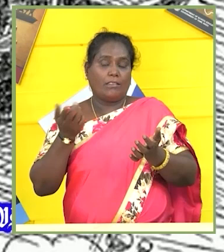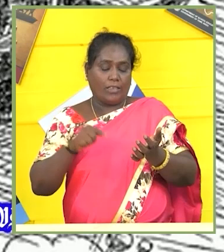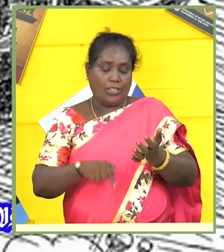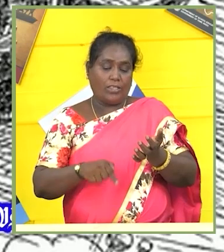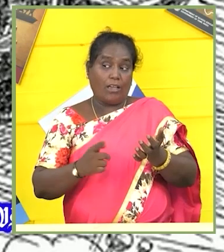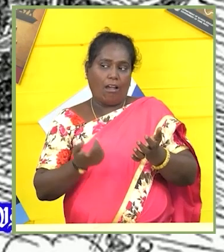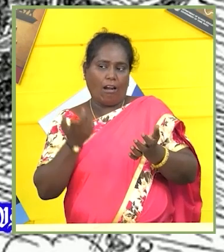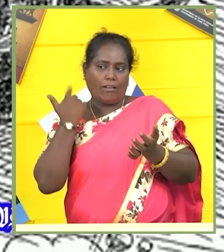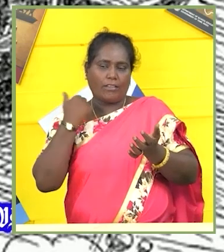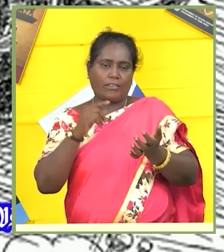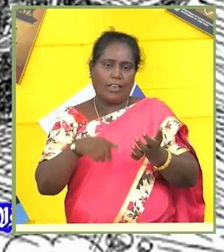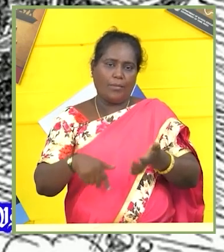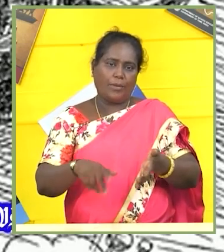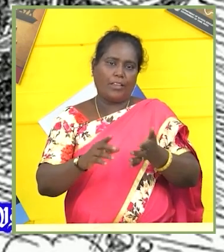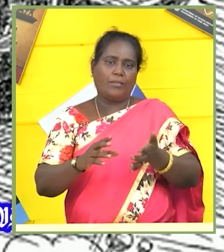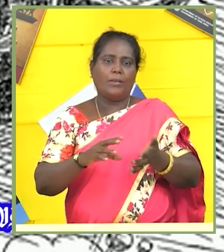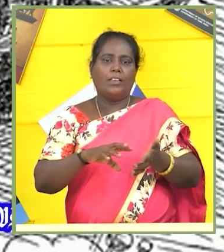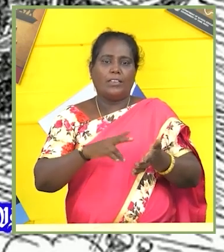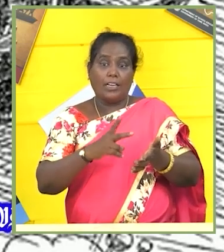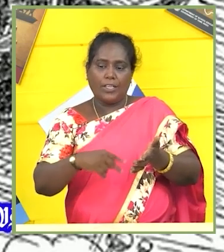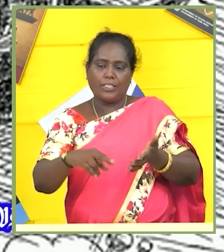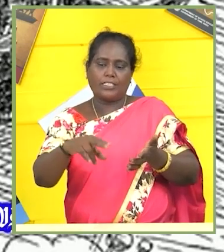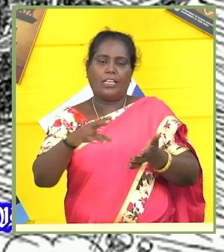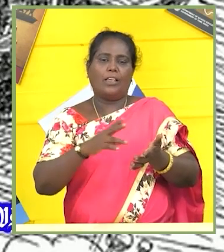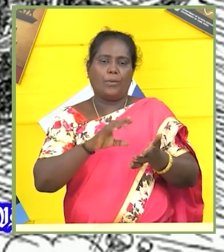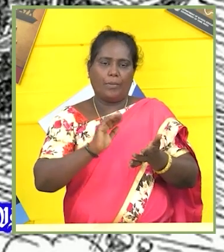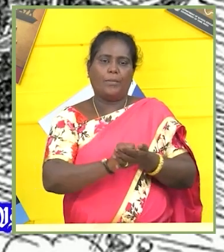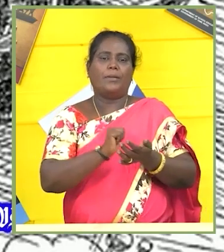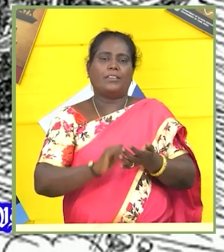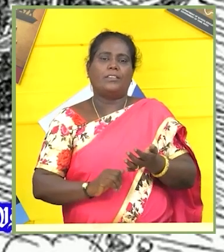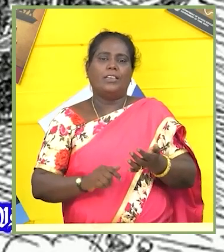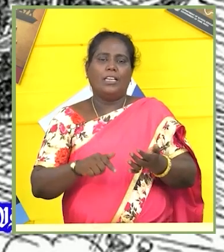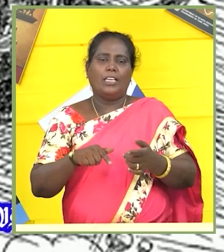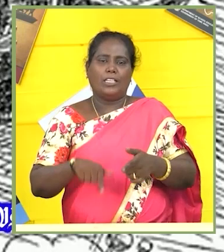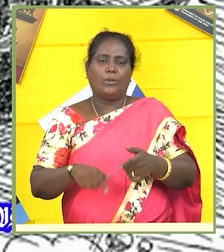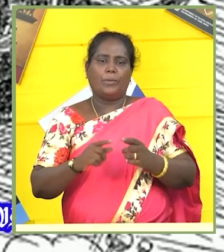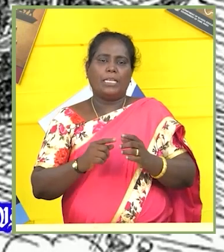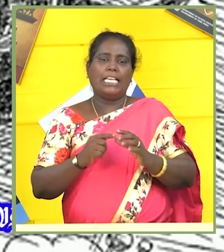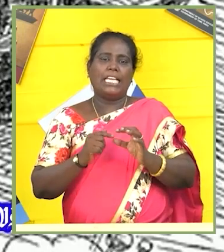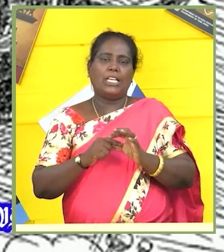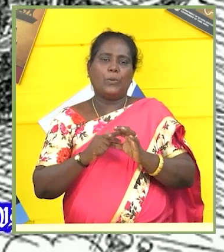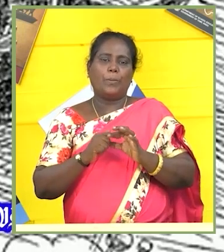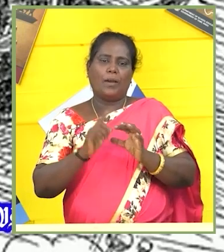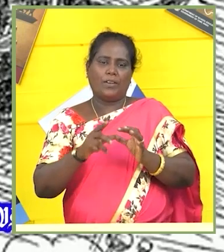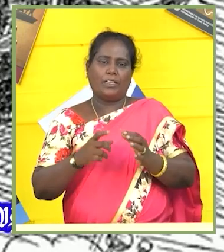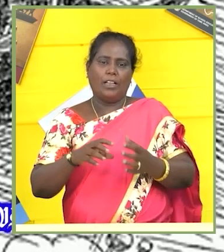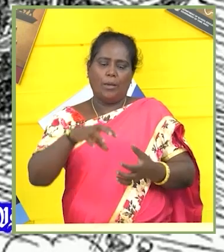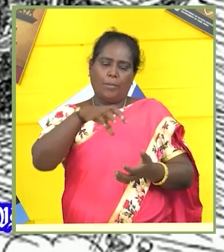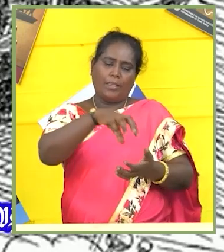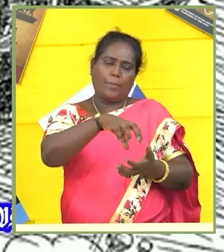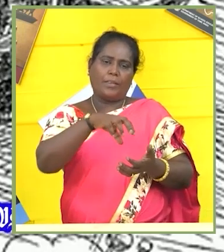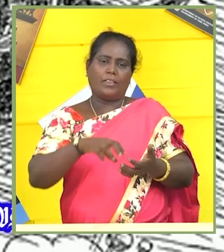செய்திகள் இடம்பெற்றுள்ளது. இது அடுத்த தலைமுறைக்கும் இச்செய்திகளை எடுத்து செல்வதாக அமைந்துள்ளது. இது